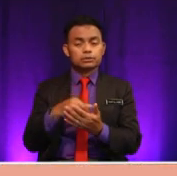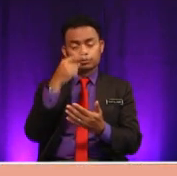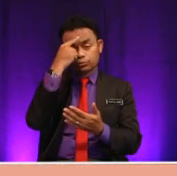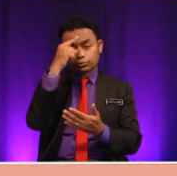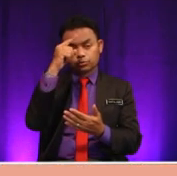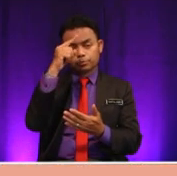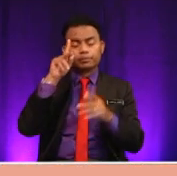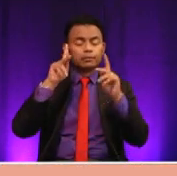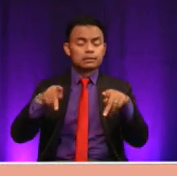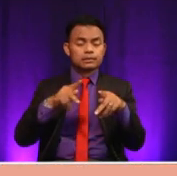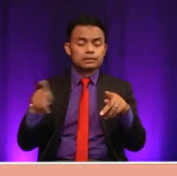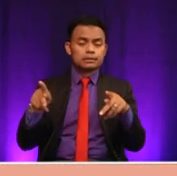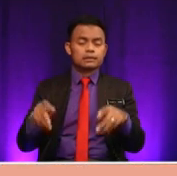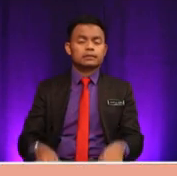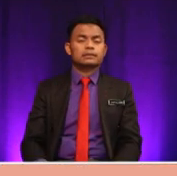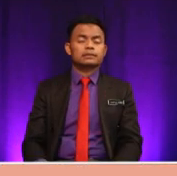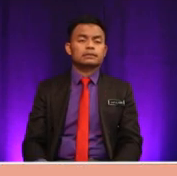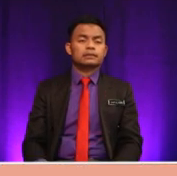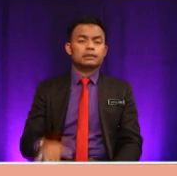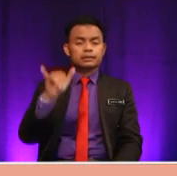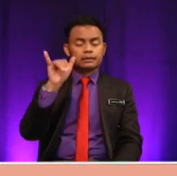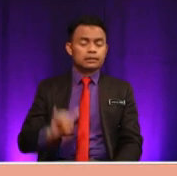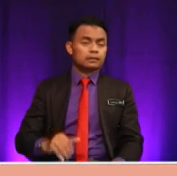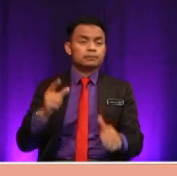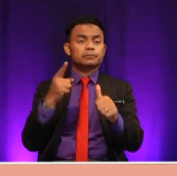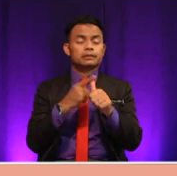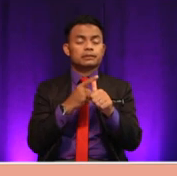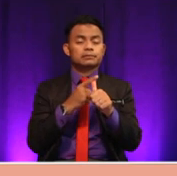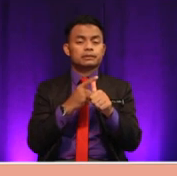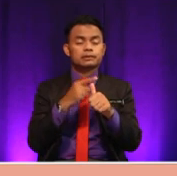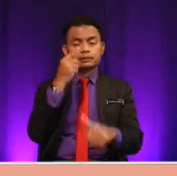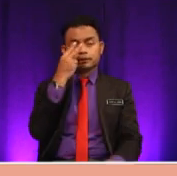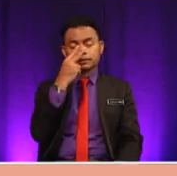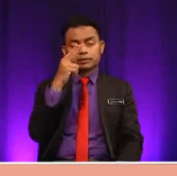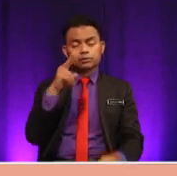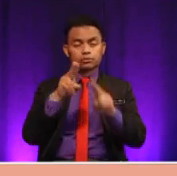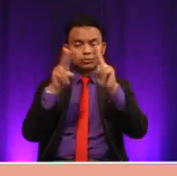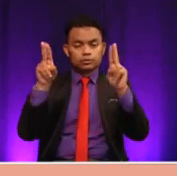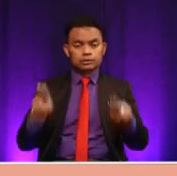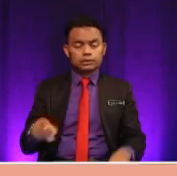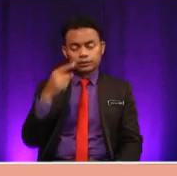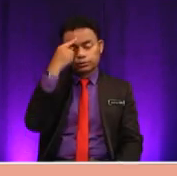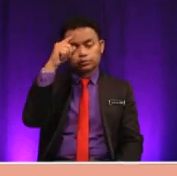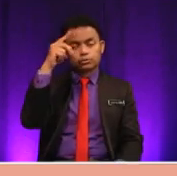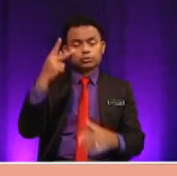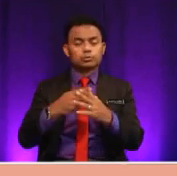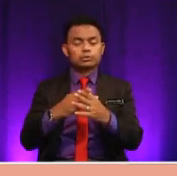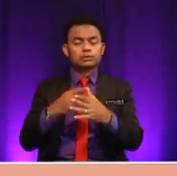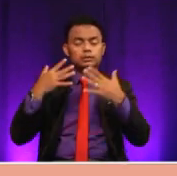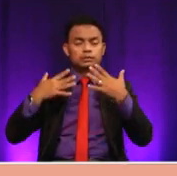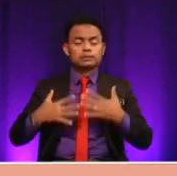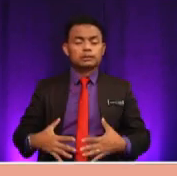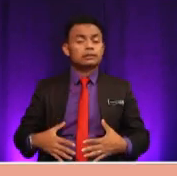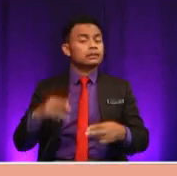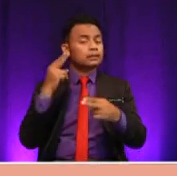pastikan yaitu yang pertama ujian untuk Komponen komposisi badan pelajar perlu tahu